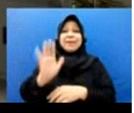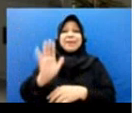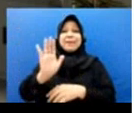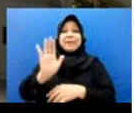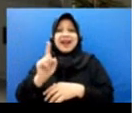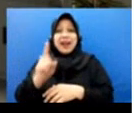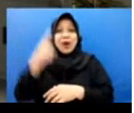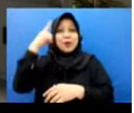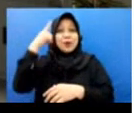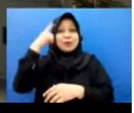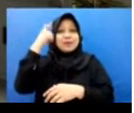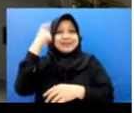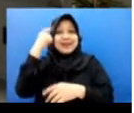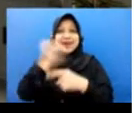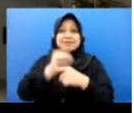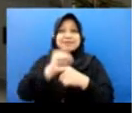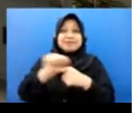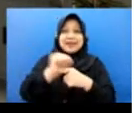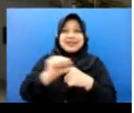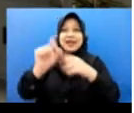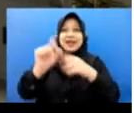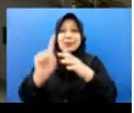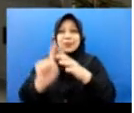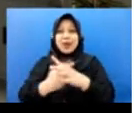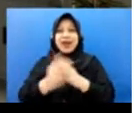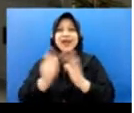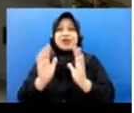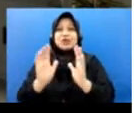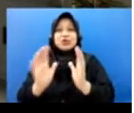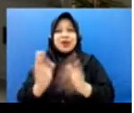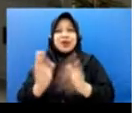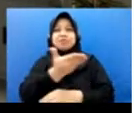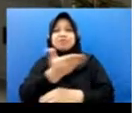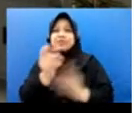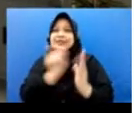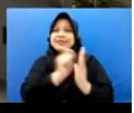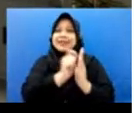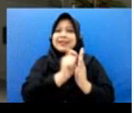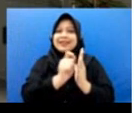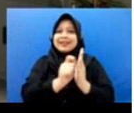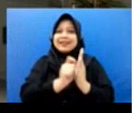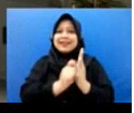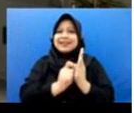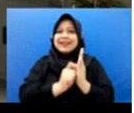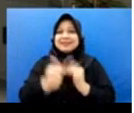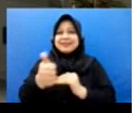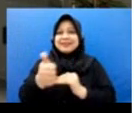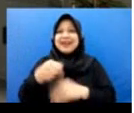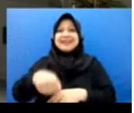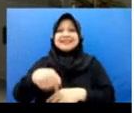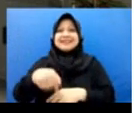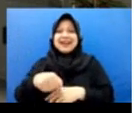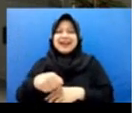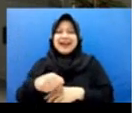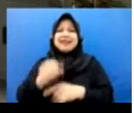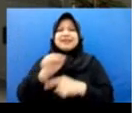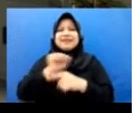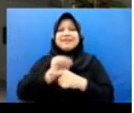pelatihannya, Bapak dan Ibu akan mencatat. Nah, marilah kita agak melatih bagaimana keluasan jari